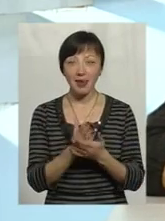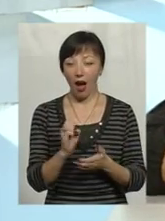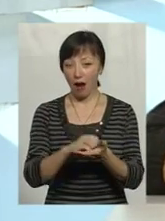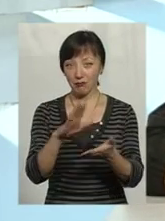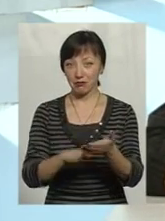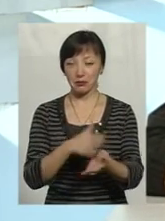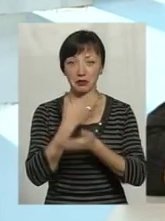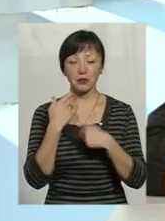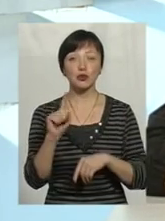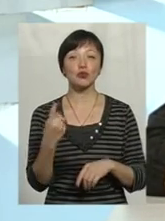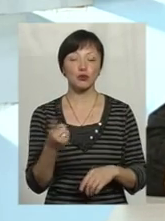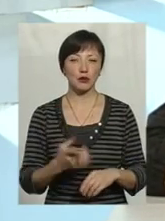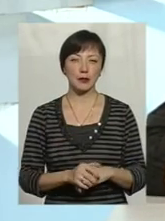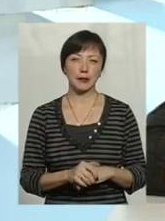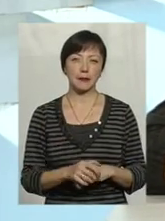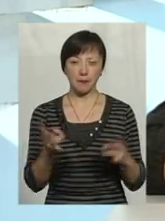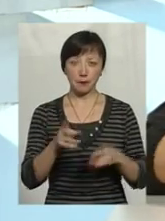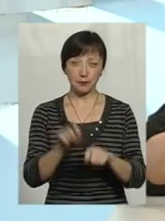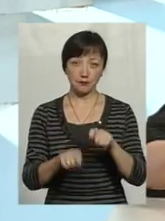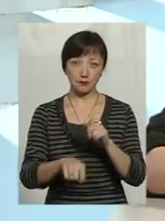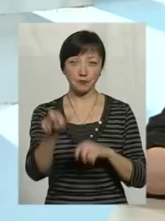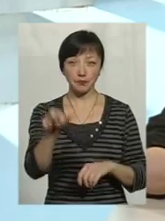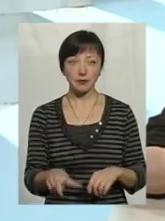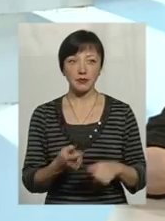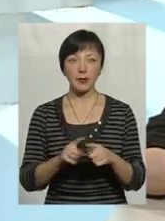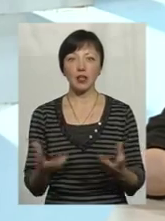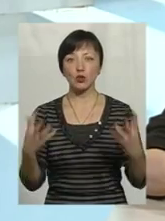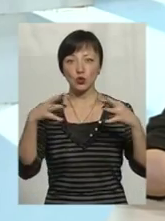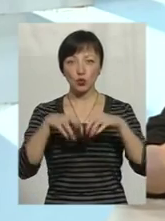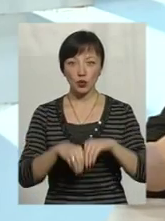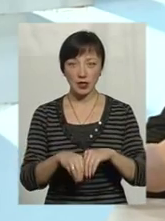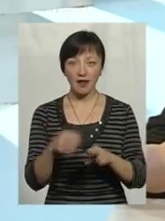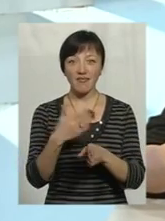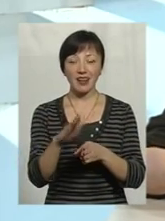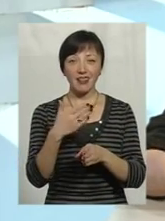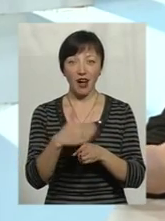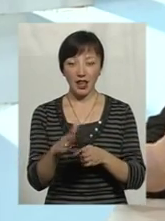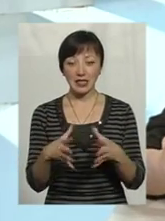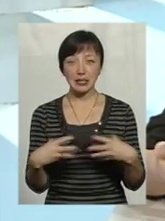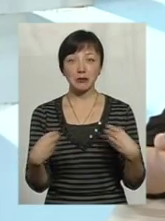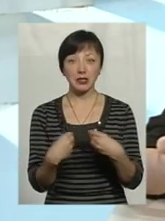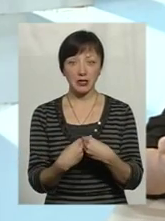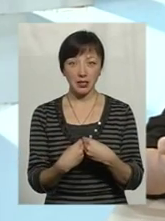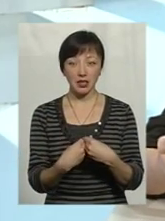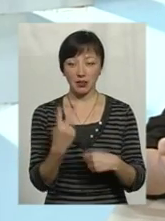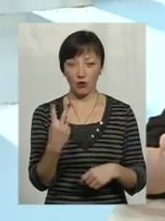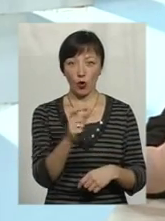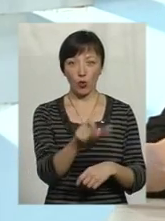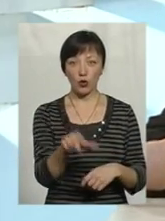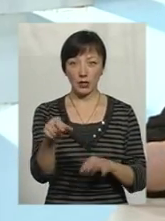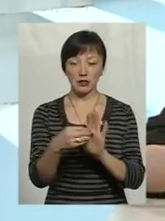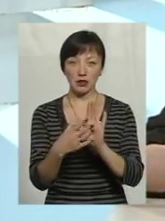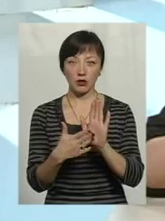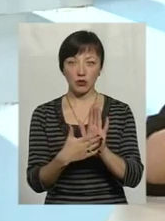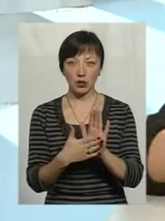НАЗК, щоб перевірити людину. Тому що сукупні видатки сім'ї, так, от з двох людей, які